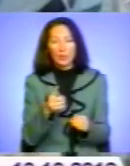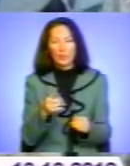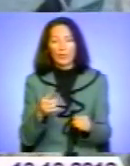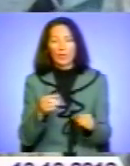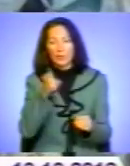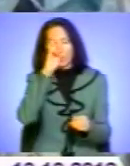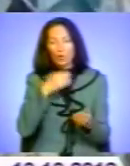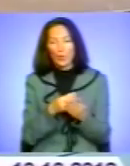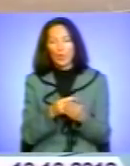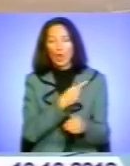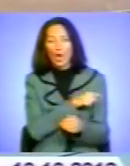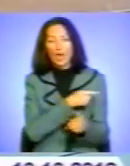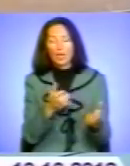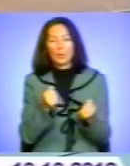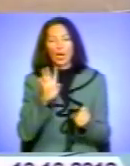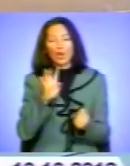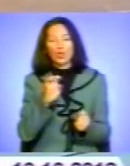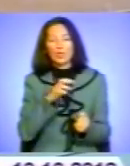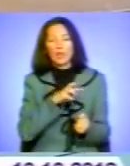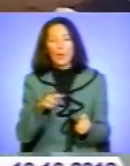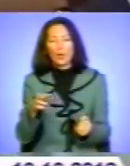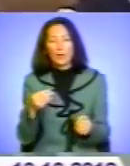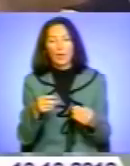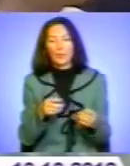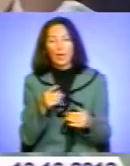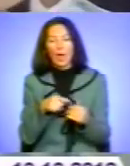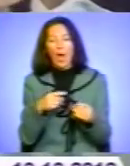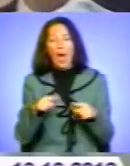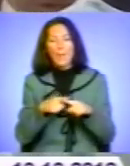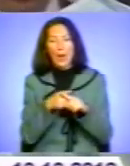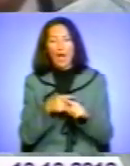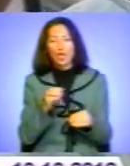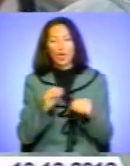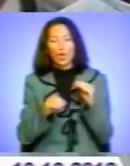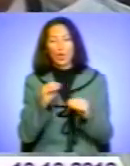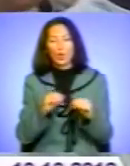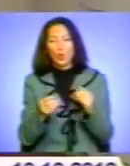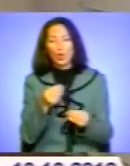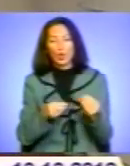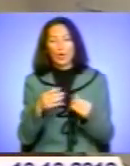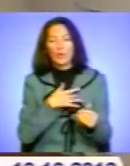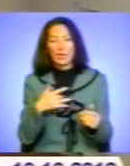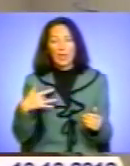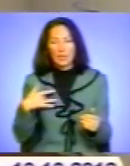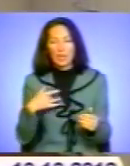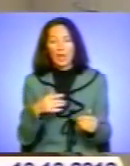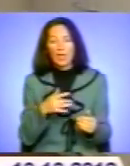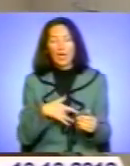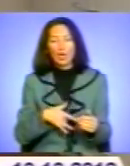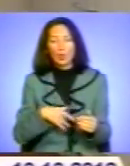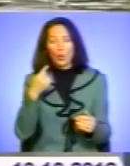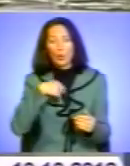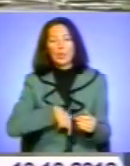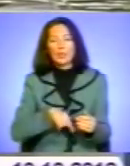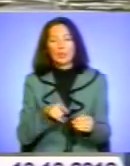майже 4 мільйони гривень. Рентгенівський апарат, апарат штучної вентиляції легень, прилади для обстеження порожнини шлунку. Це допоможе приймати більше пацієнтів та